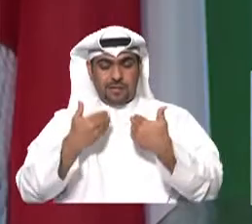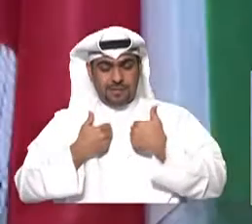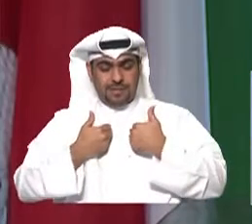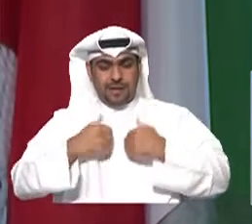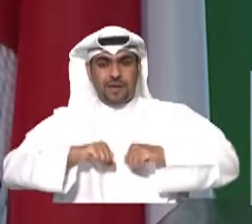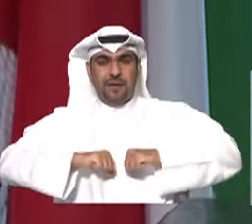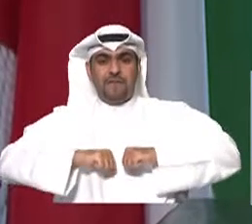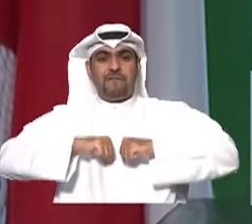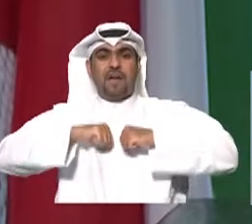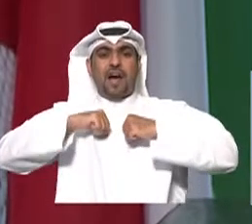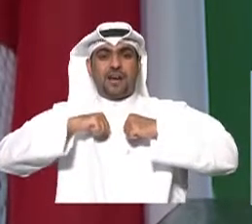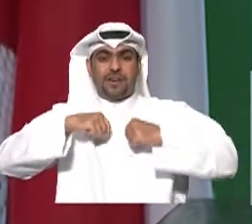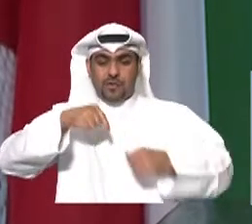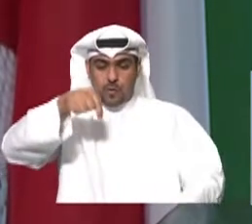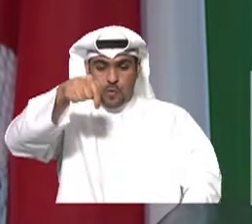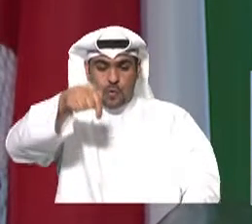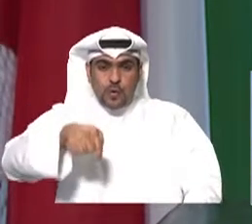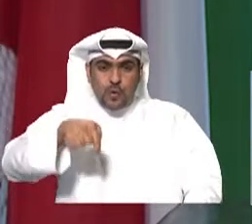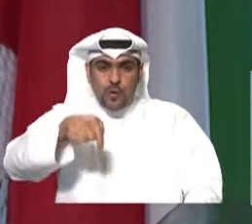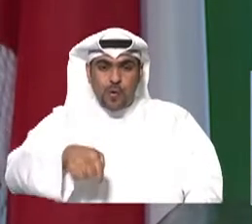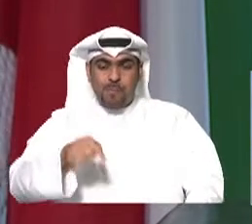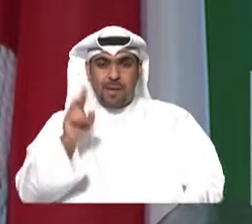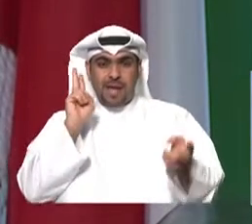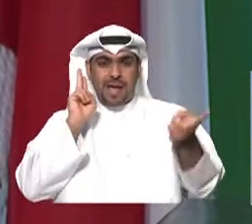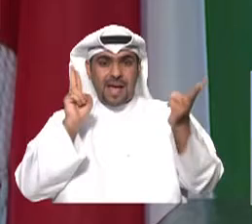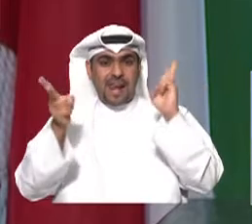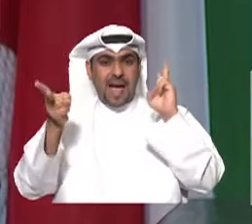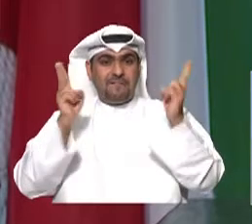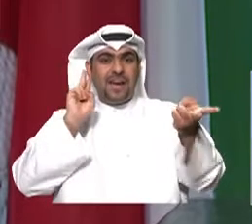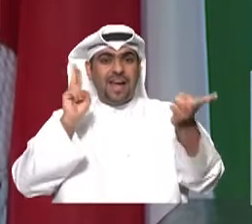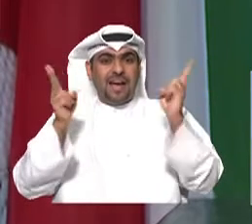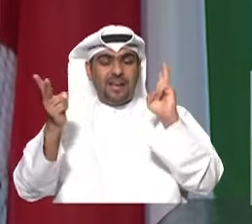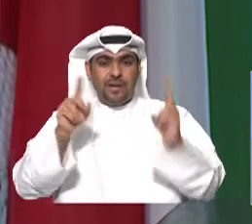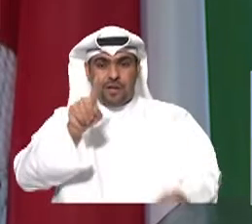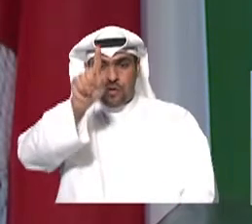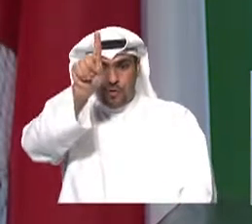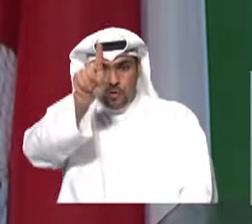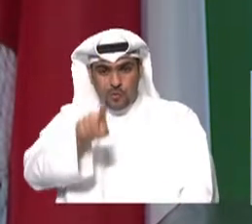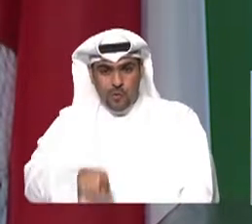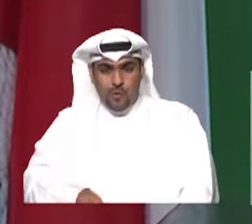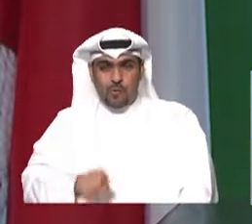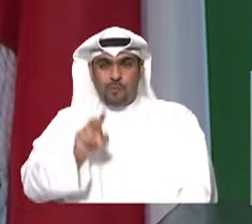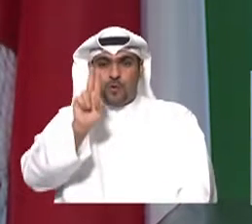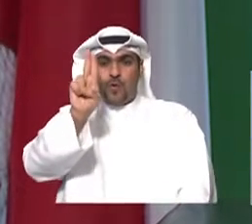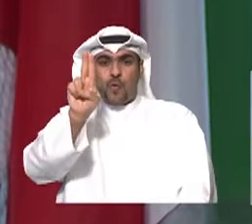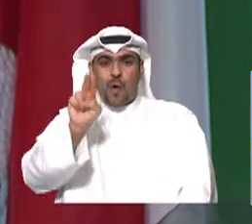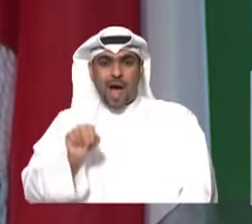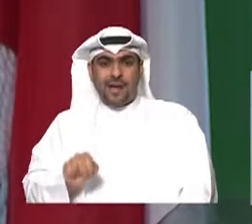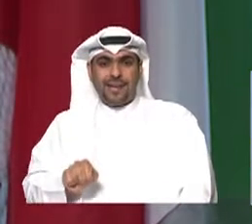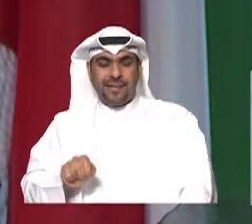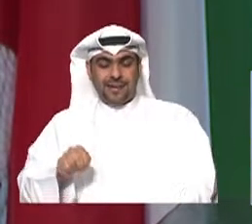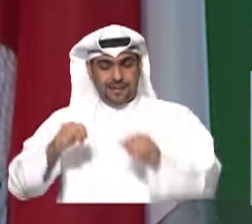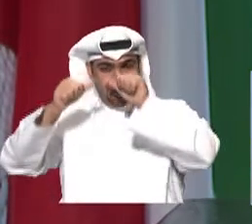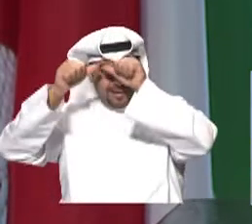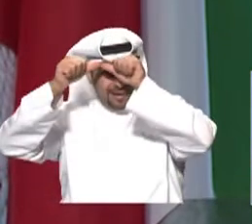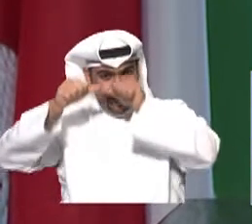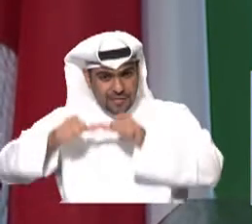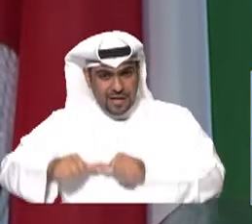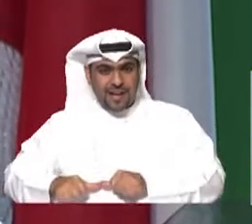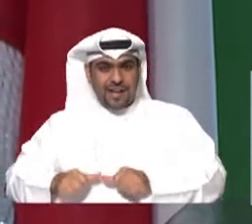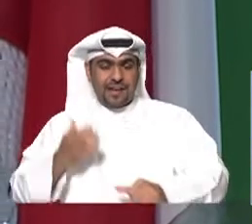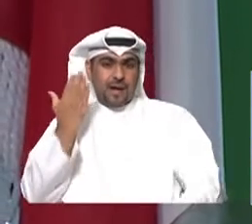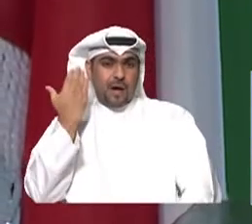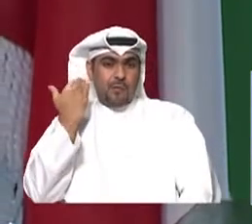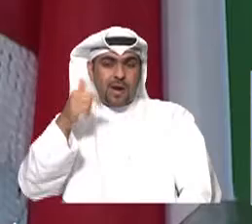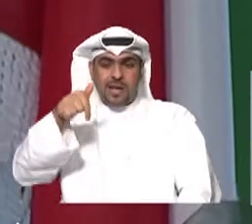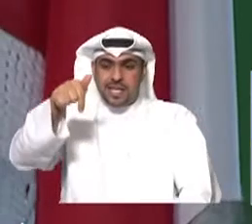في احتفالية يوم الأمم المتحدة بمناسبة مرور ذكرى 76 عاما على إعلان ميثاق تلك